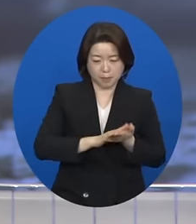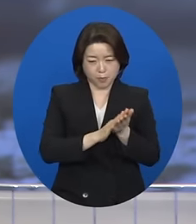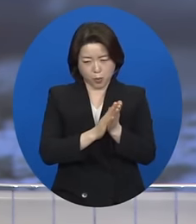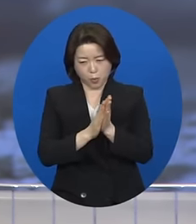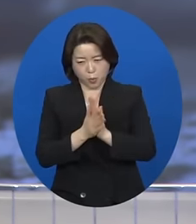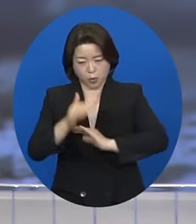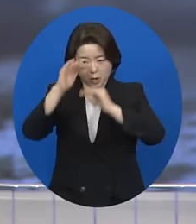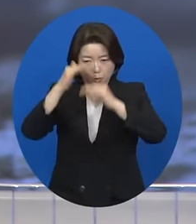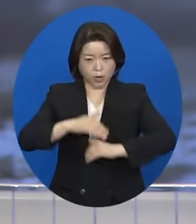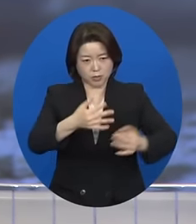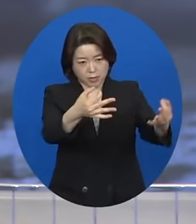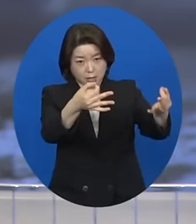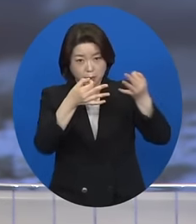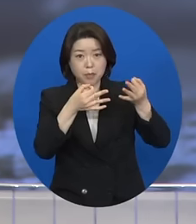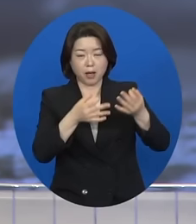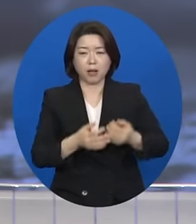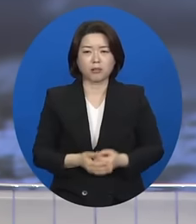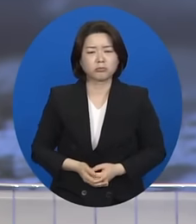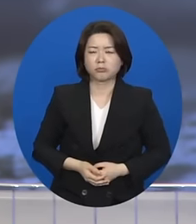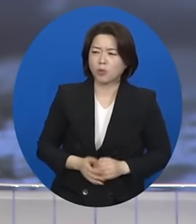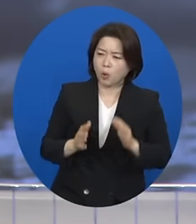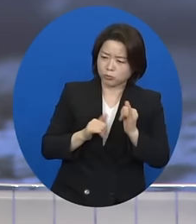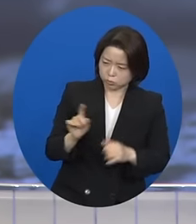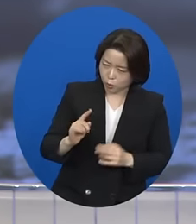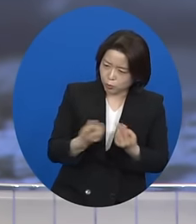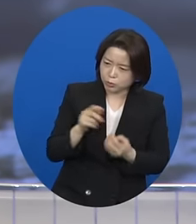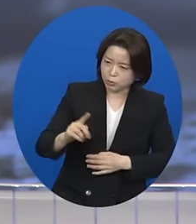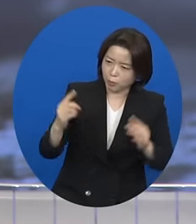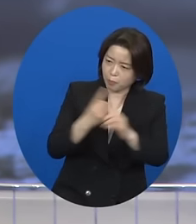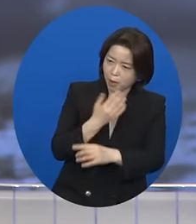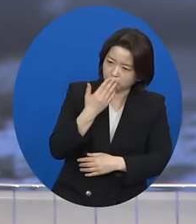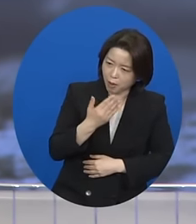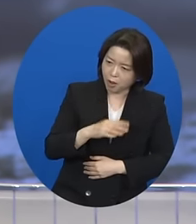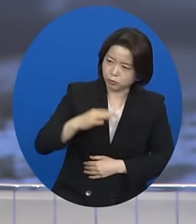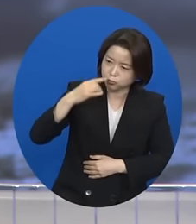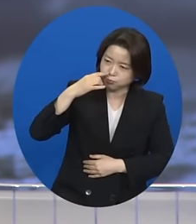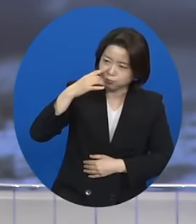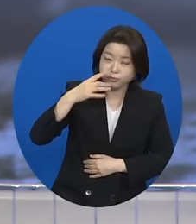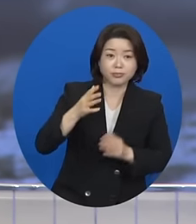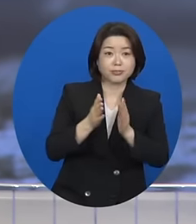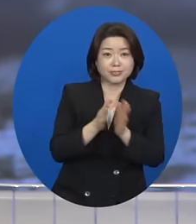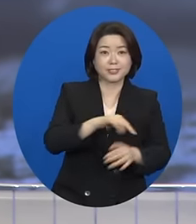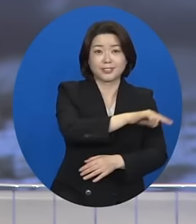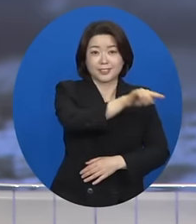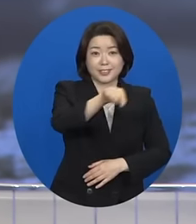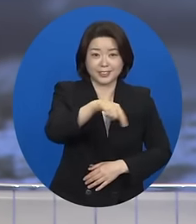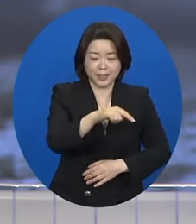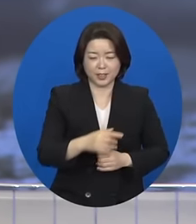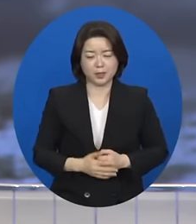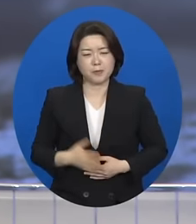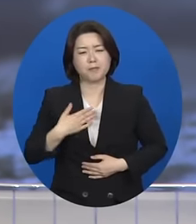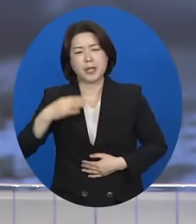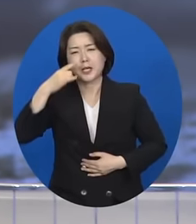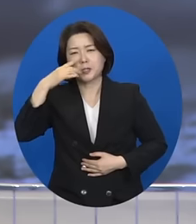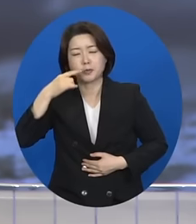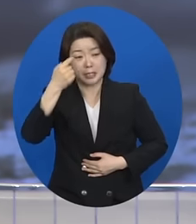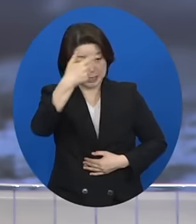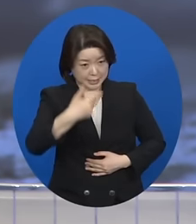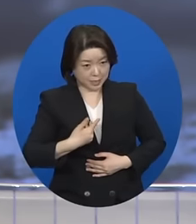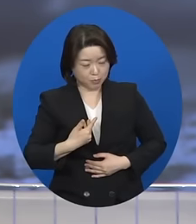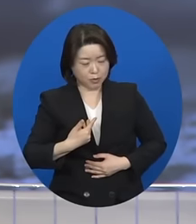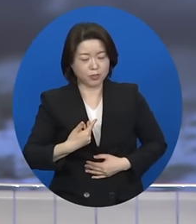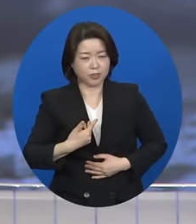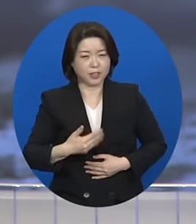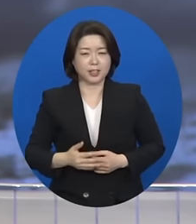다 지켜보았고 사람이 어떻게 저 바뀔 수 있을까 궁금해하기 시작했습니다 저는 그 증에 을을